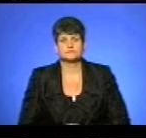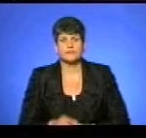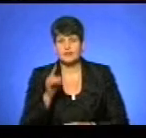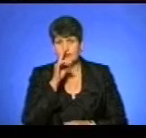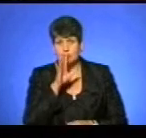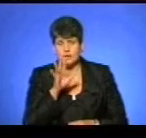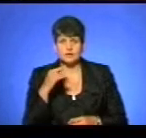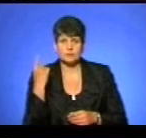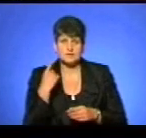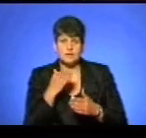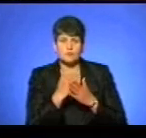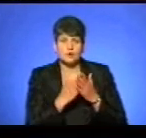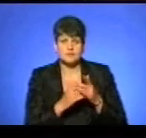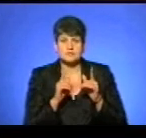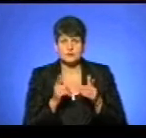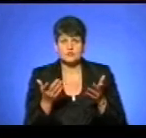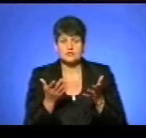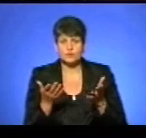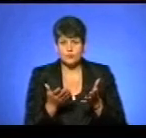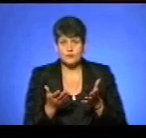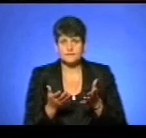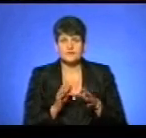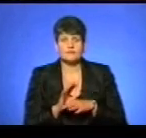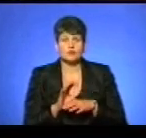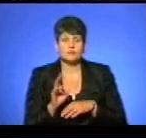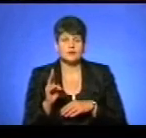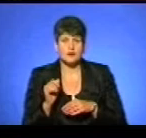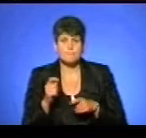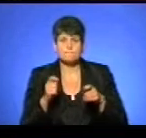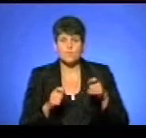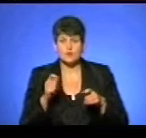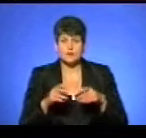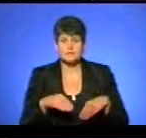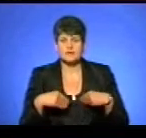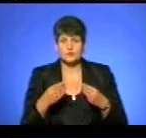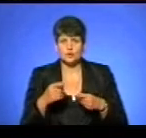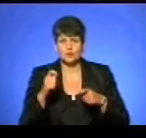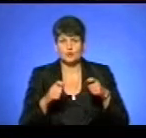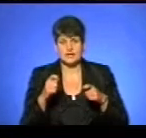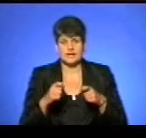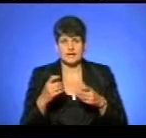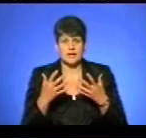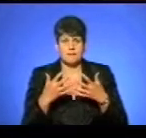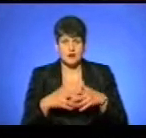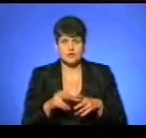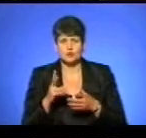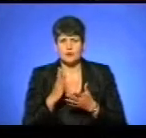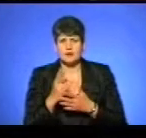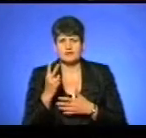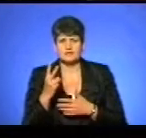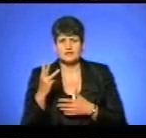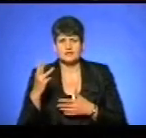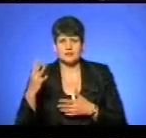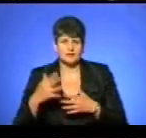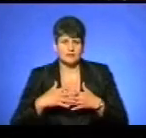Непогана обласна програма, згідно якої виробникам молока надають доїльні апарати. Тобто той, хто має 2-3 корови там,